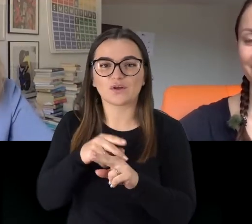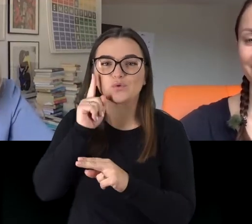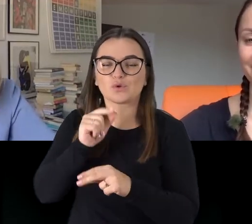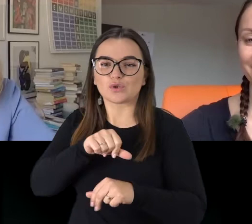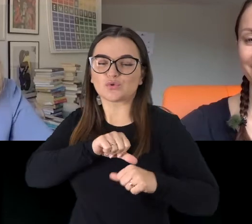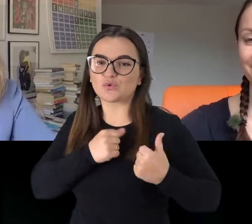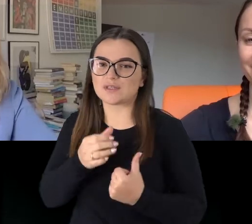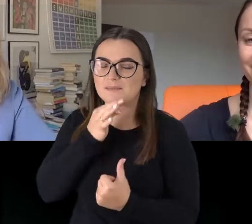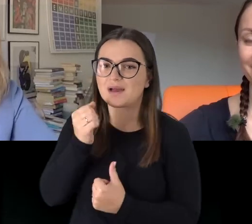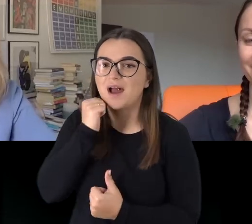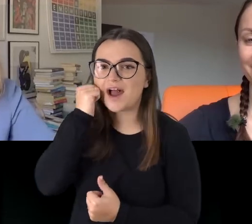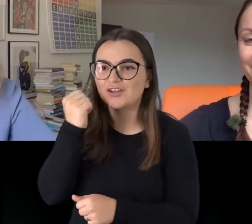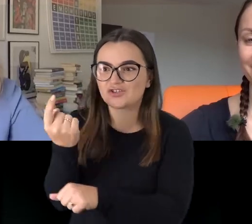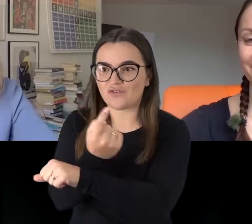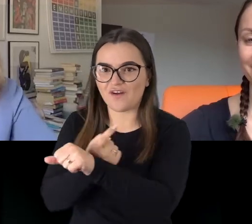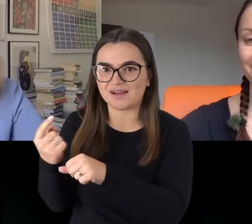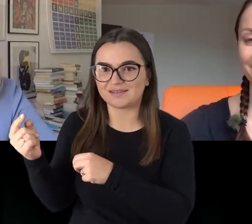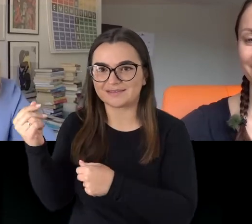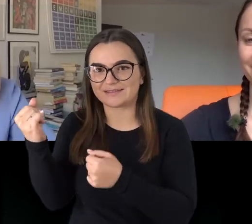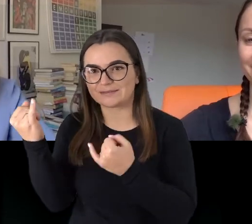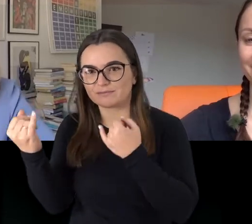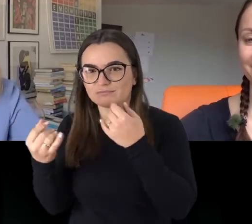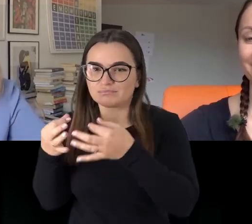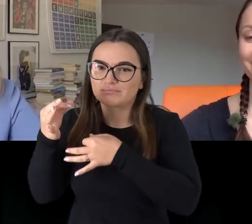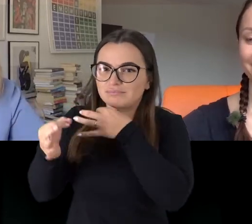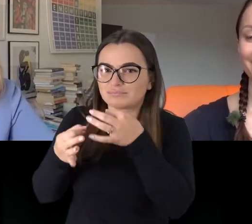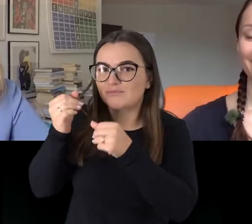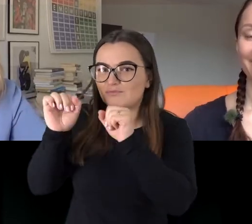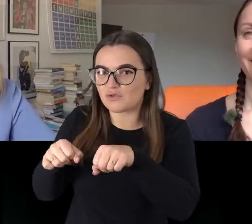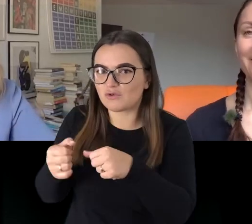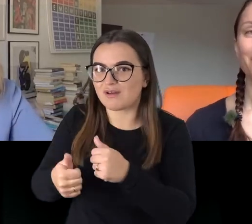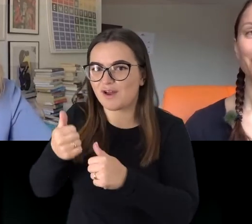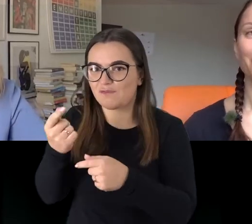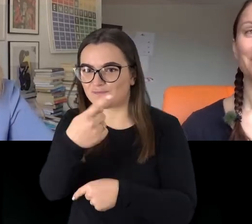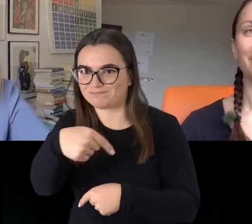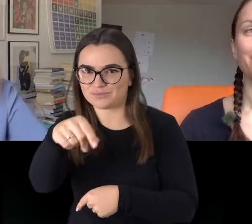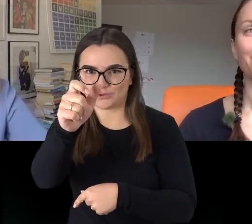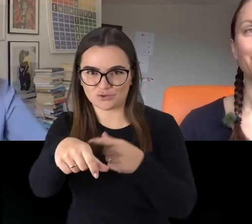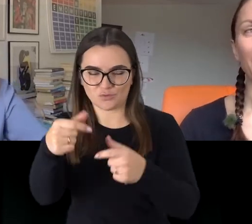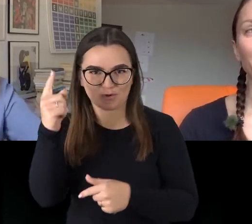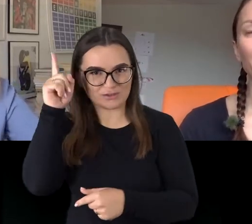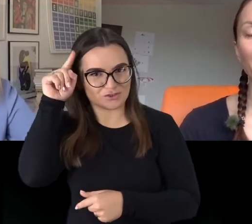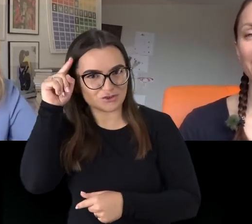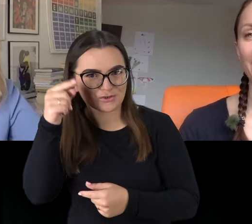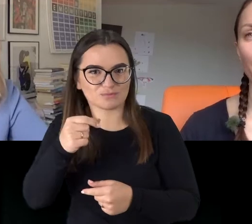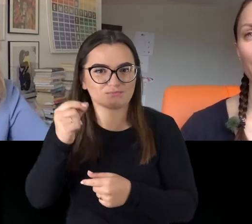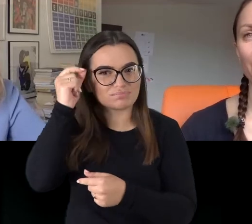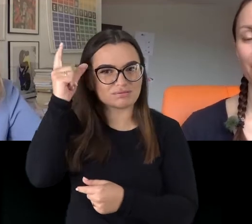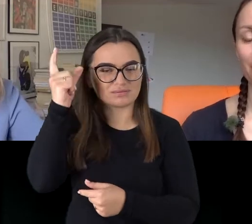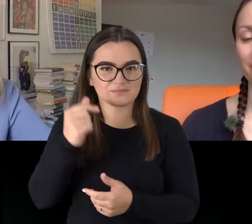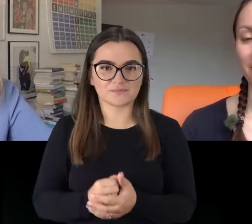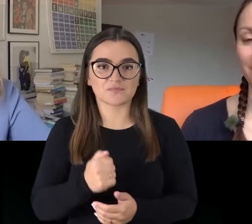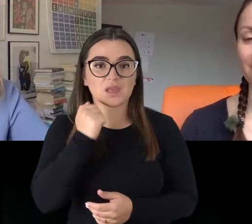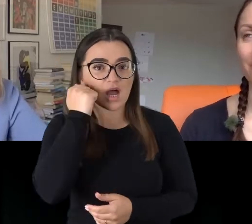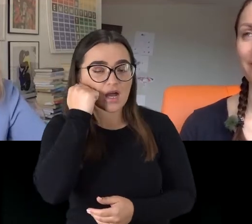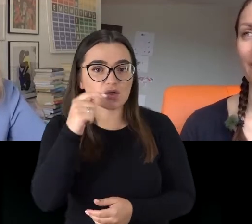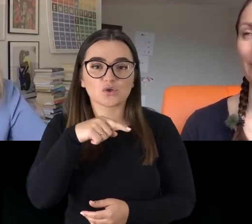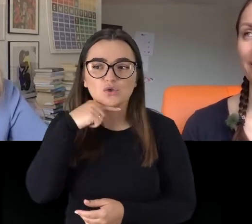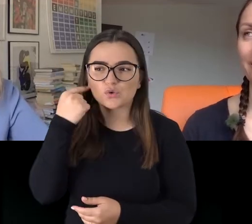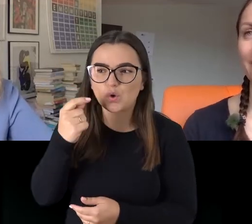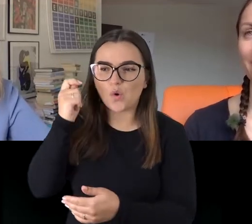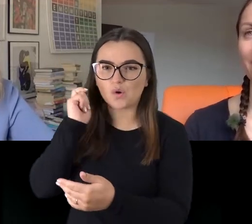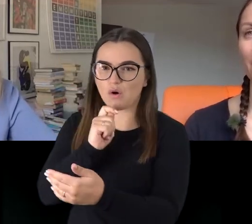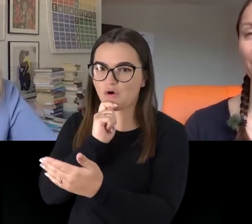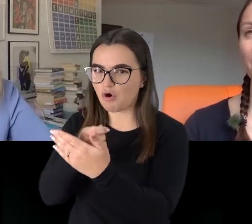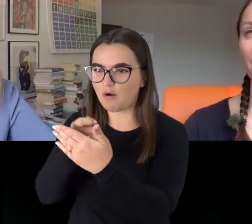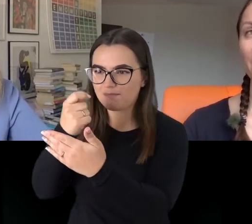visą valandą ir kad žmonės galės apie tai daugiau sužinoti. Ačiū Jums. Aš sulaukiu daug komentarų po pirmos konferencijos apie